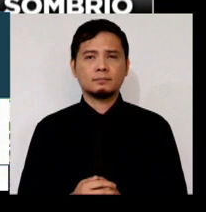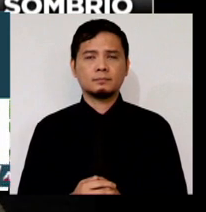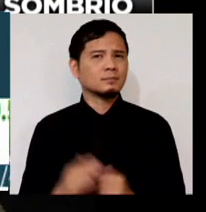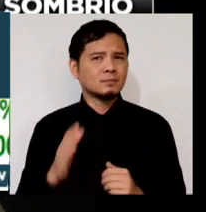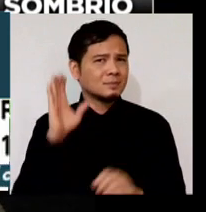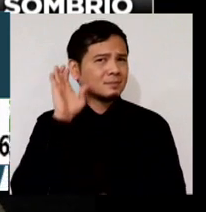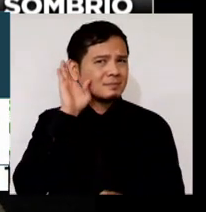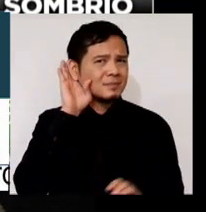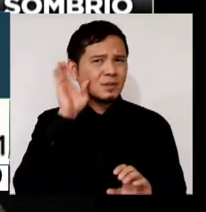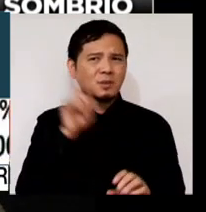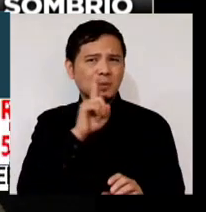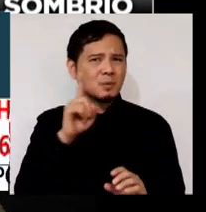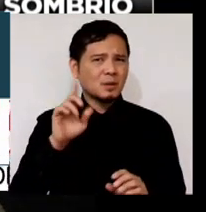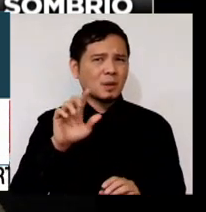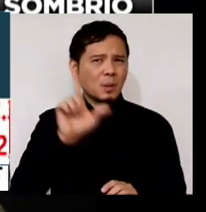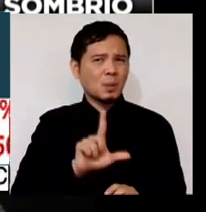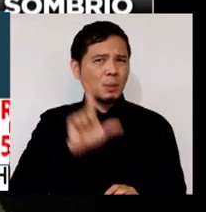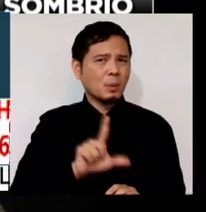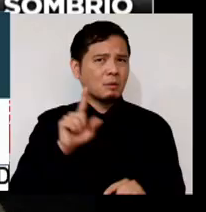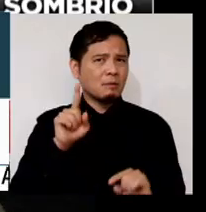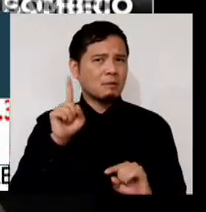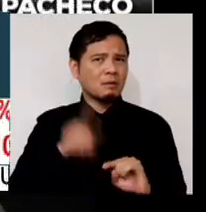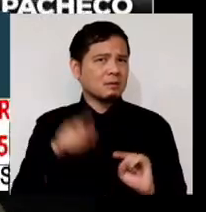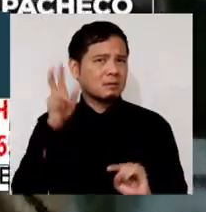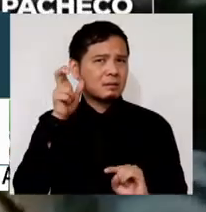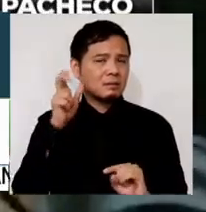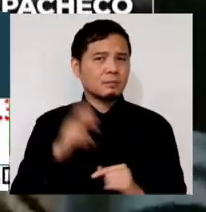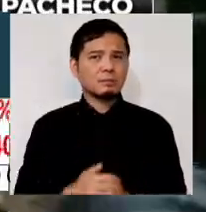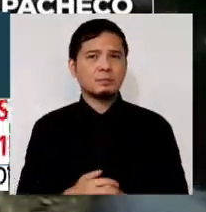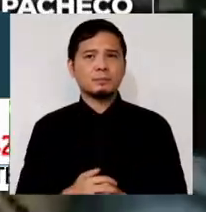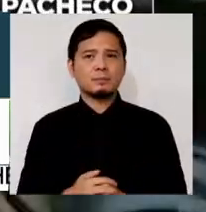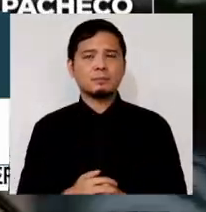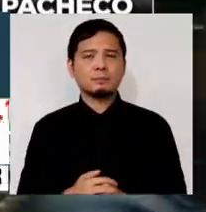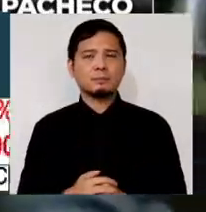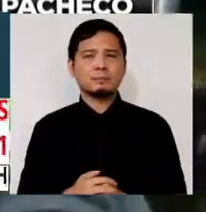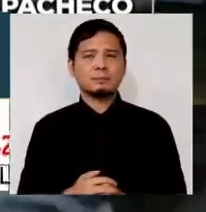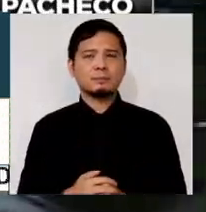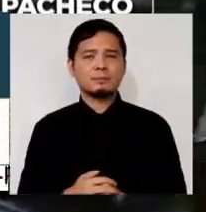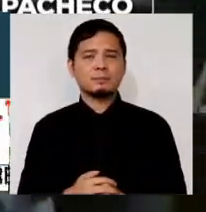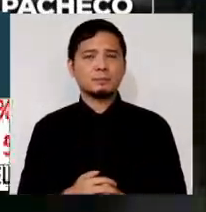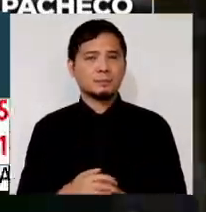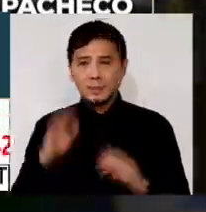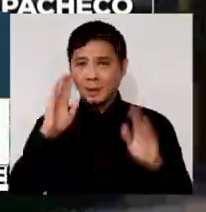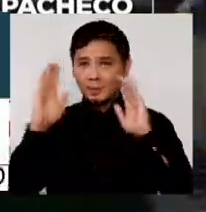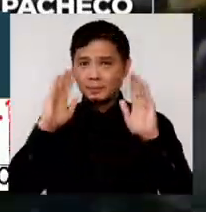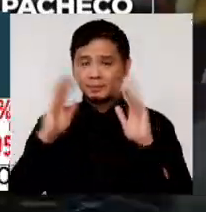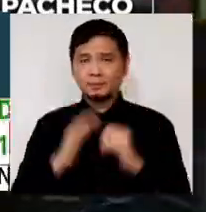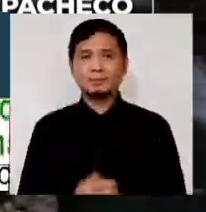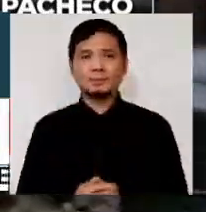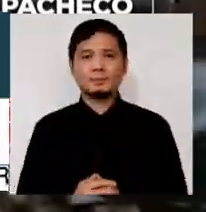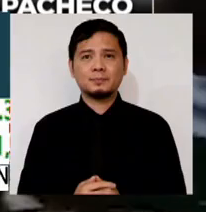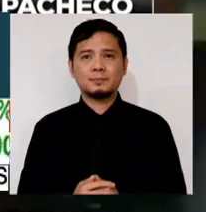Ano, kasi mahina ang dating niyo. Sige po. Kanina po nabanggit ninyo na 187 yung